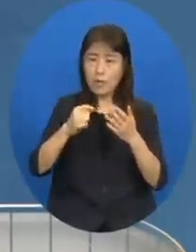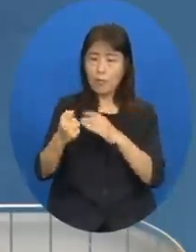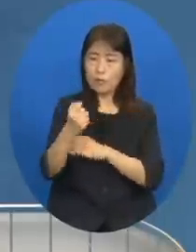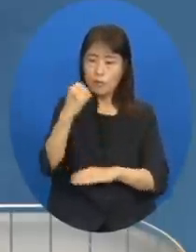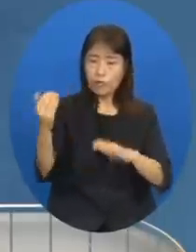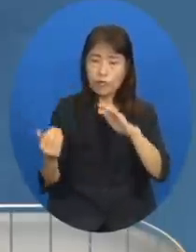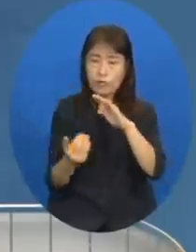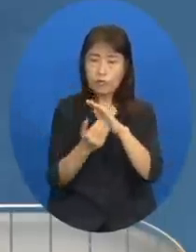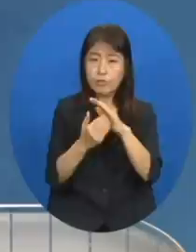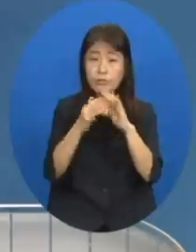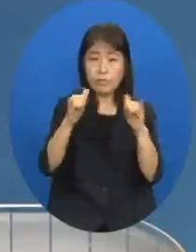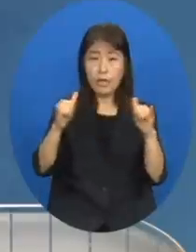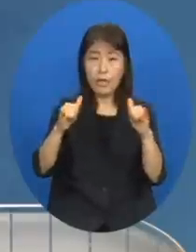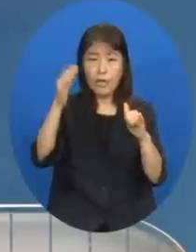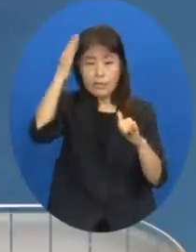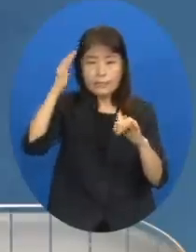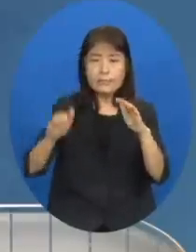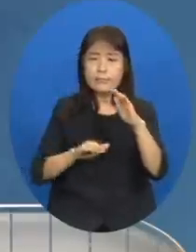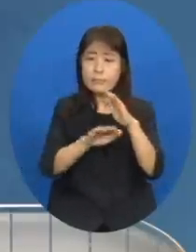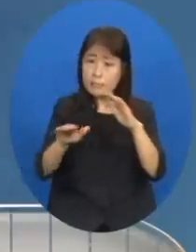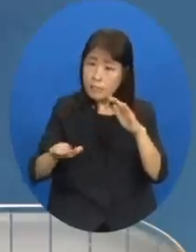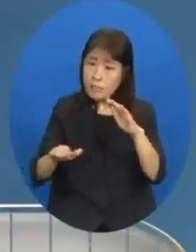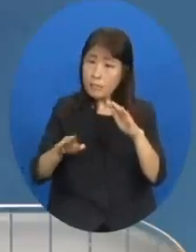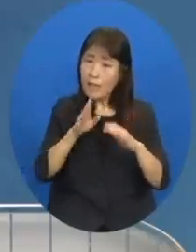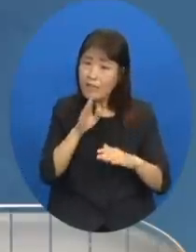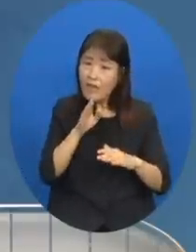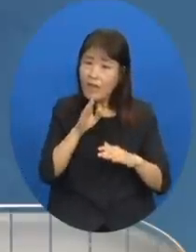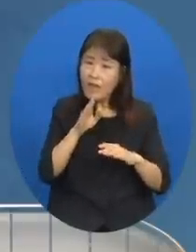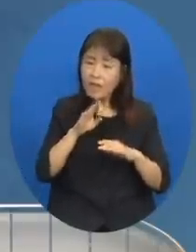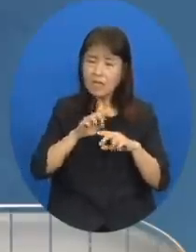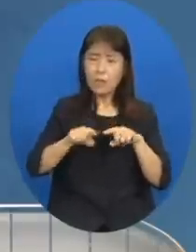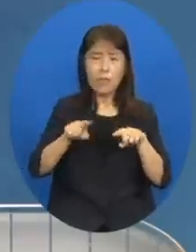이렇게만 해석해서는 안 된다는 것입니다